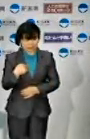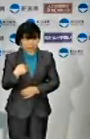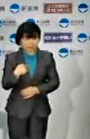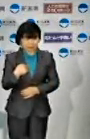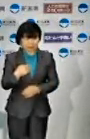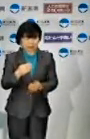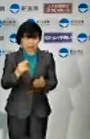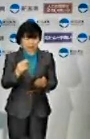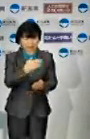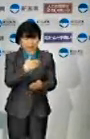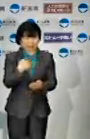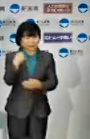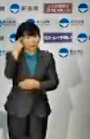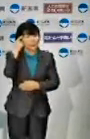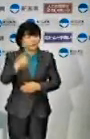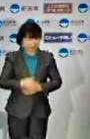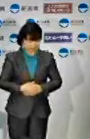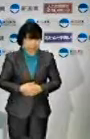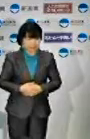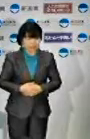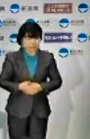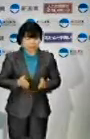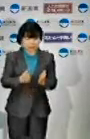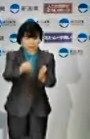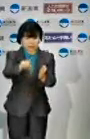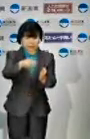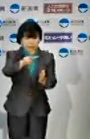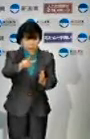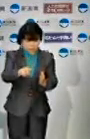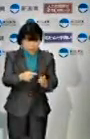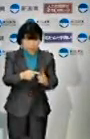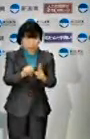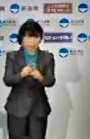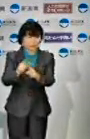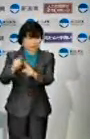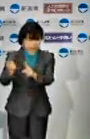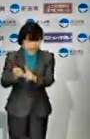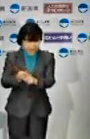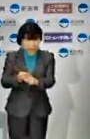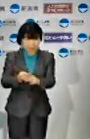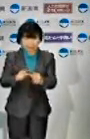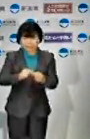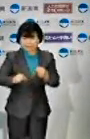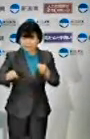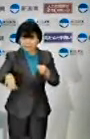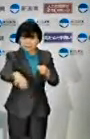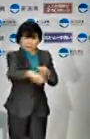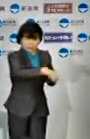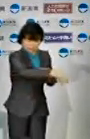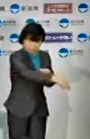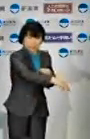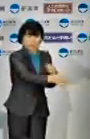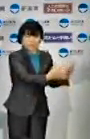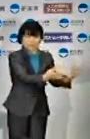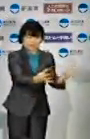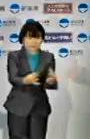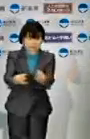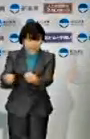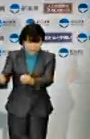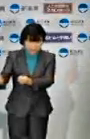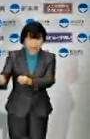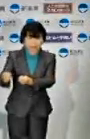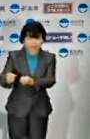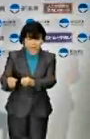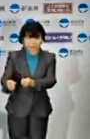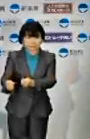道の駅ホールディングスさん、大変これまで、地方の公共交通のですね、事業再生に数多く手掛けてこられてお